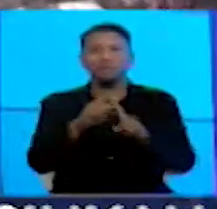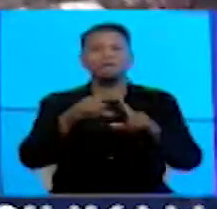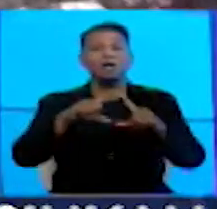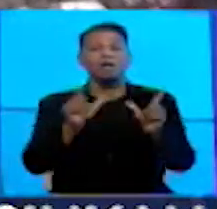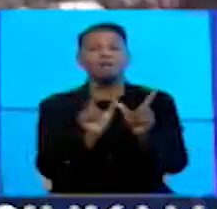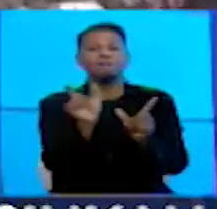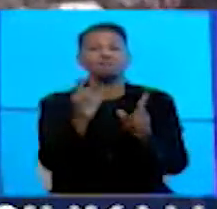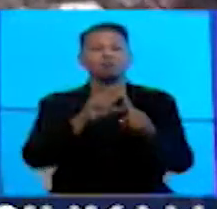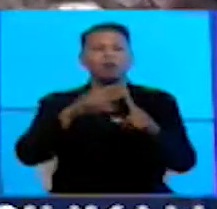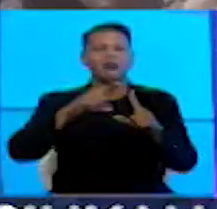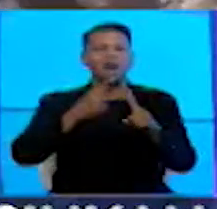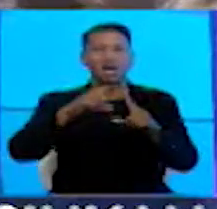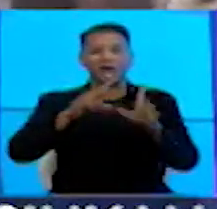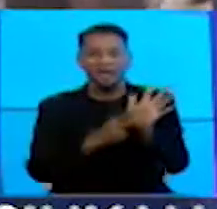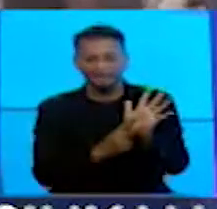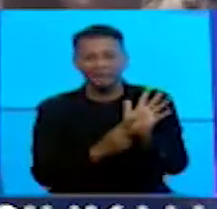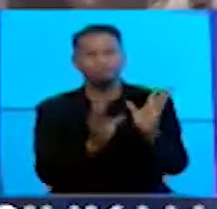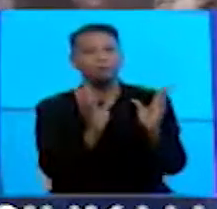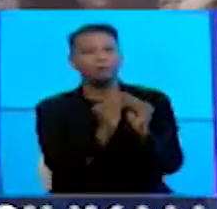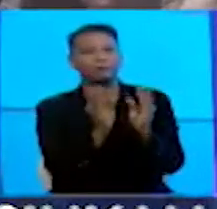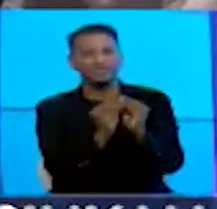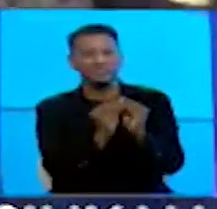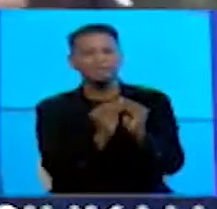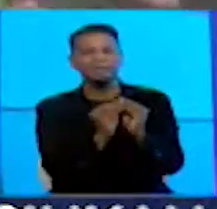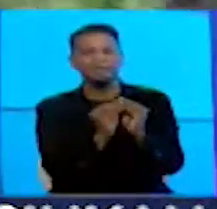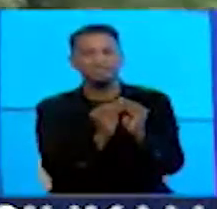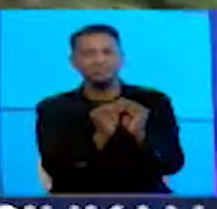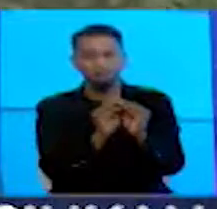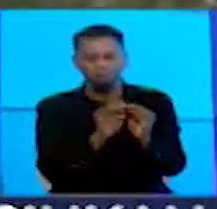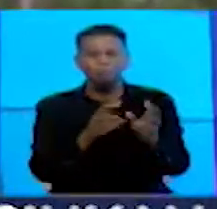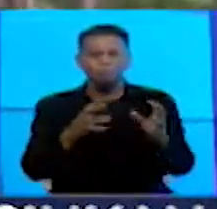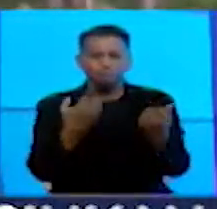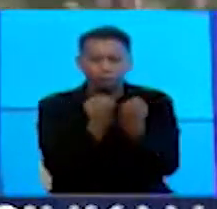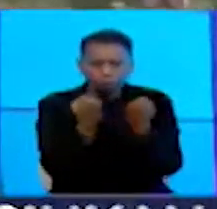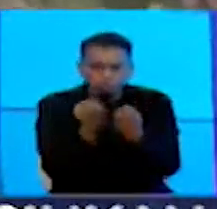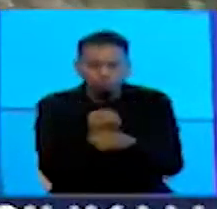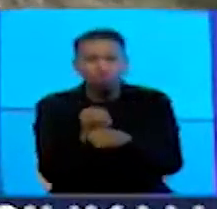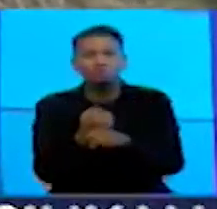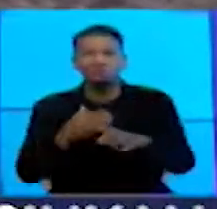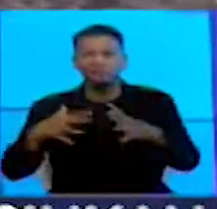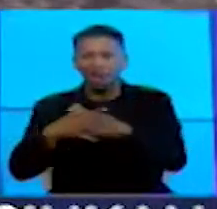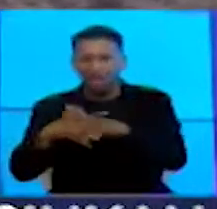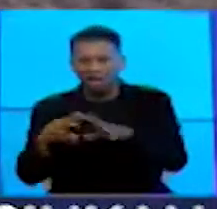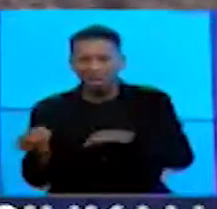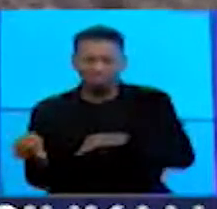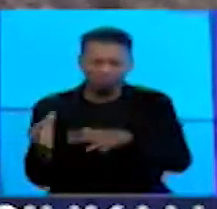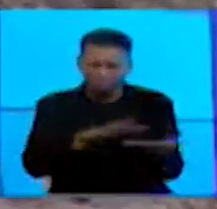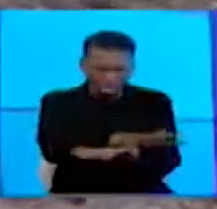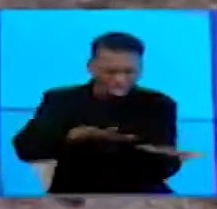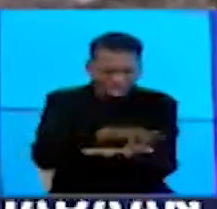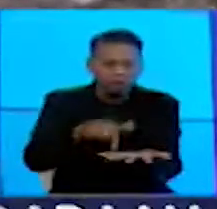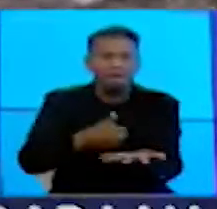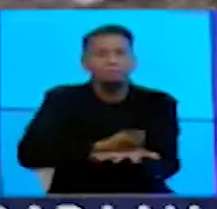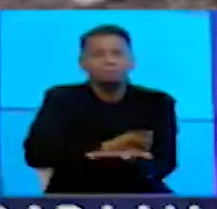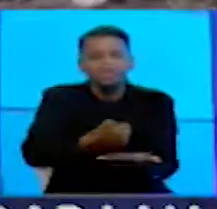Tengah. Material longsor tanah dan batu besar telah dibersihkan dengan menggunakan alat berat, namun akses jalan masih terputus dan